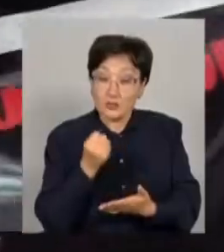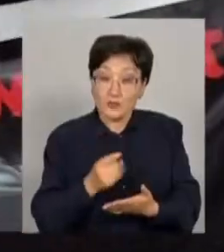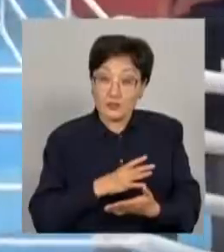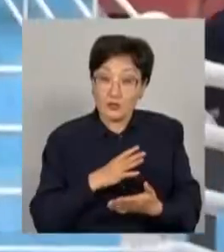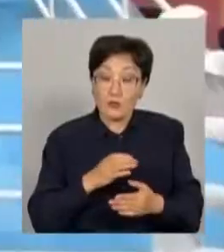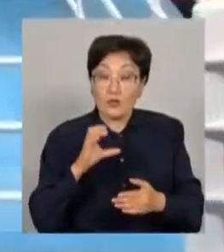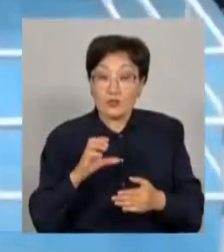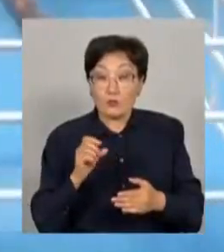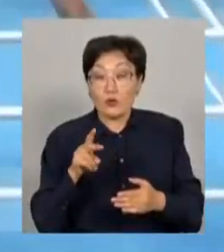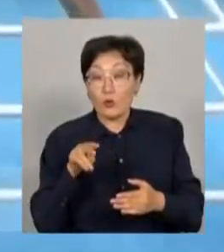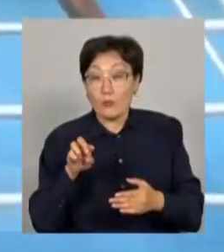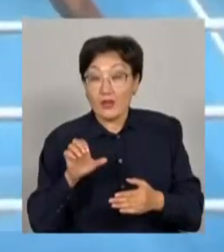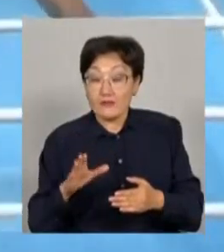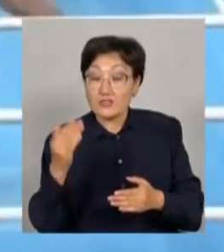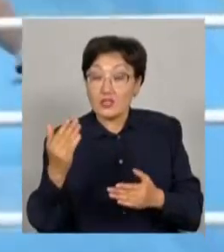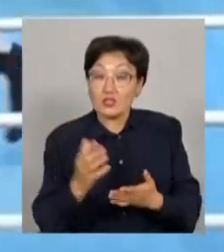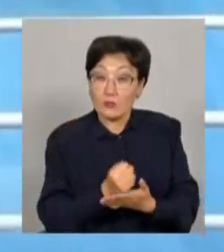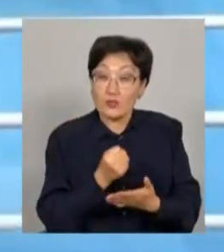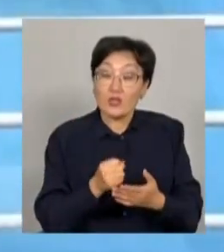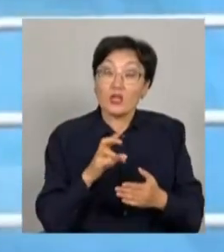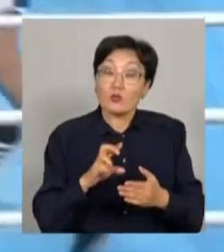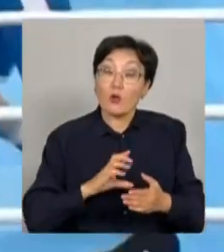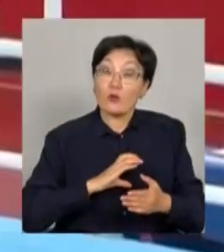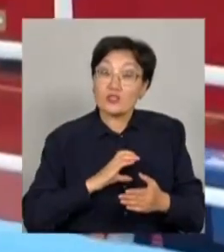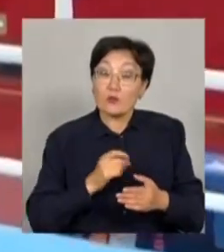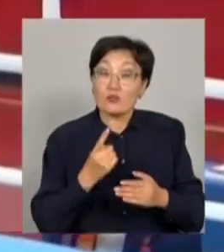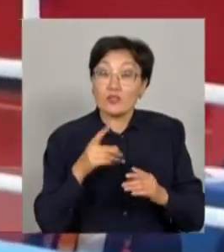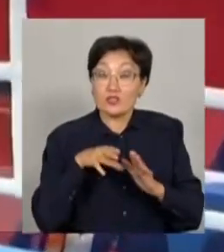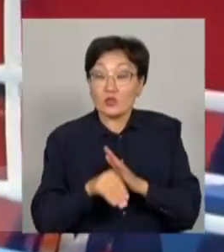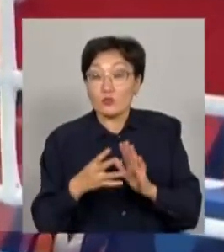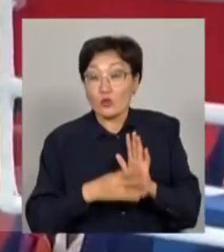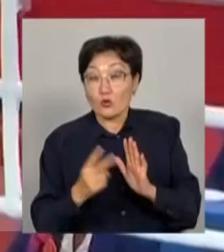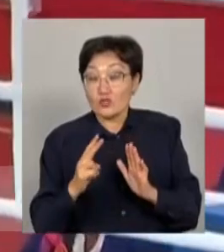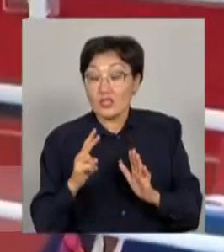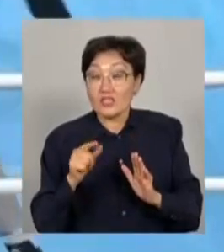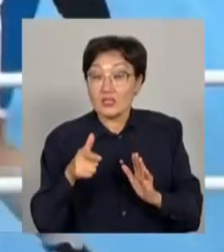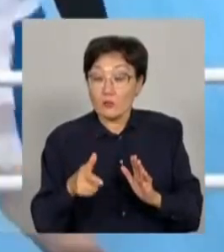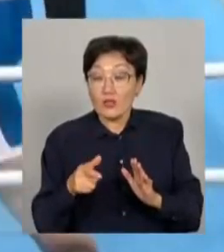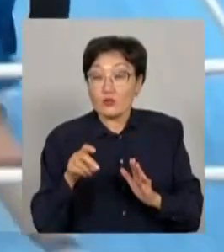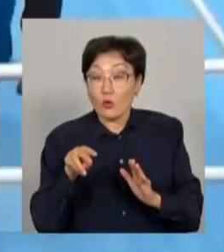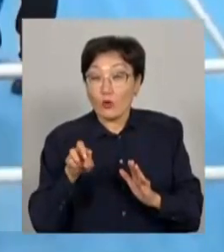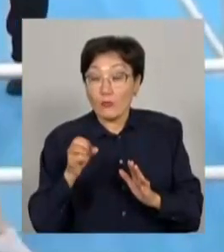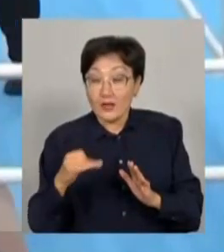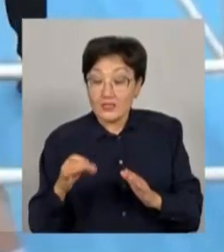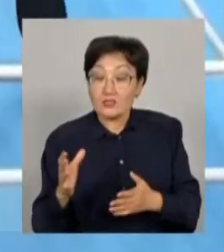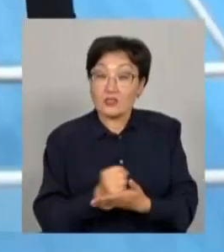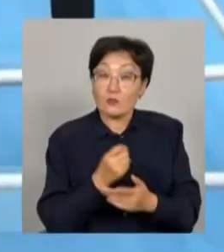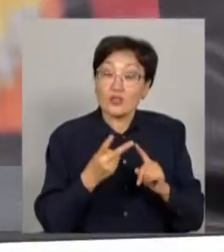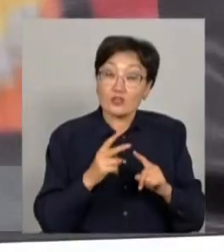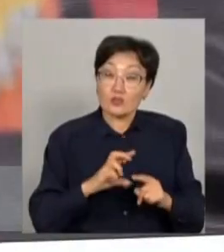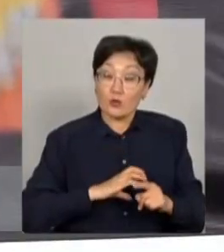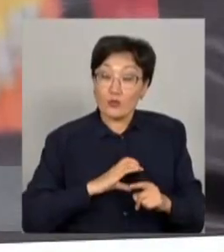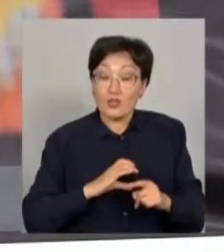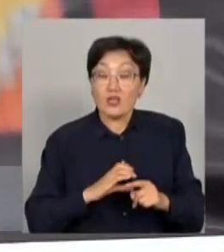байлады. Күміс Қамшыбек Қоңқабаевқа тиесілі, ал қола медальдің біреуін 92 келідегі Сағындық Тоғанбай еншілесе, екіншісін